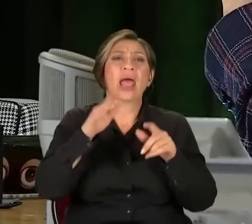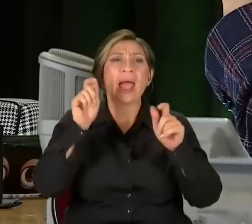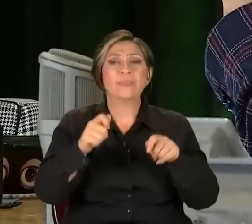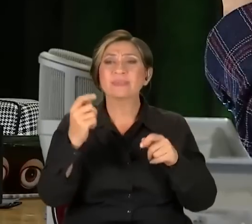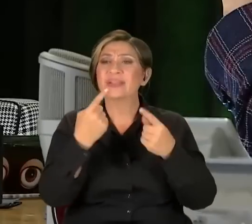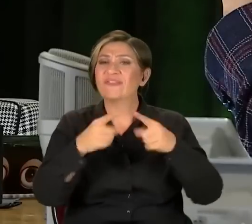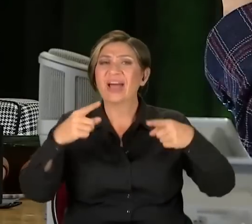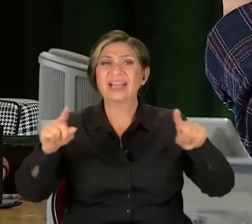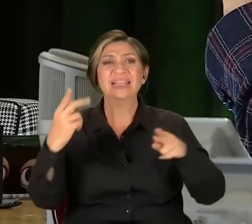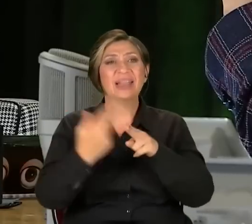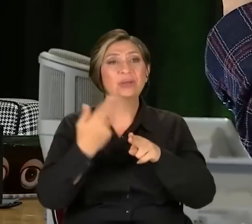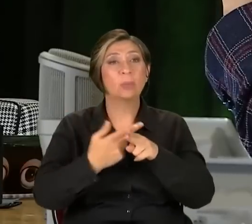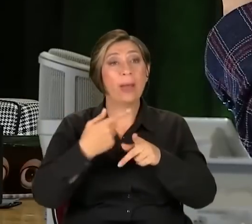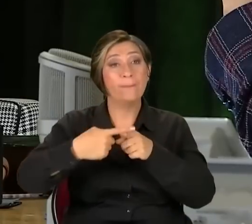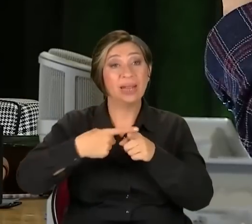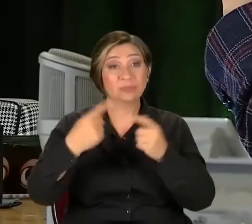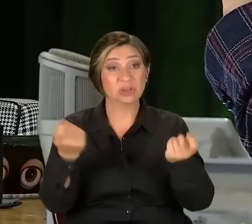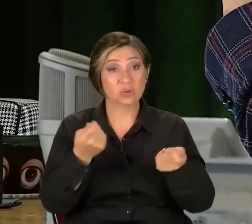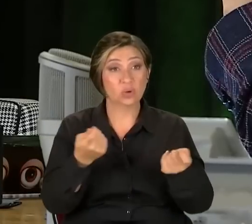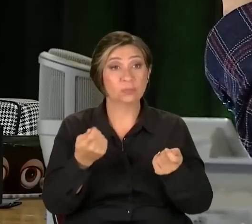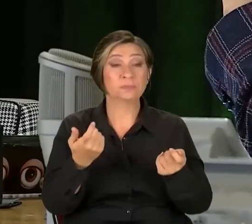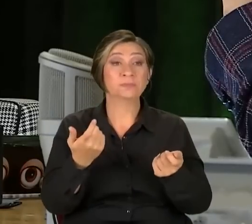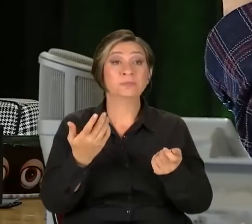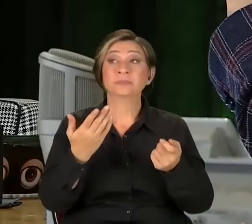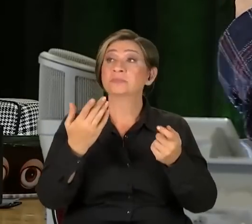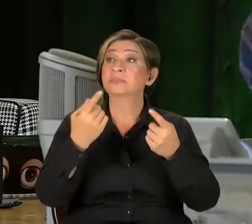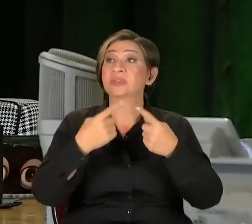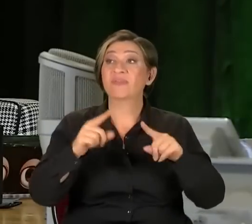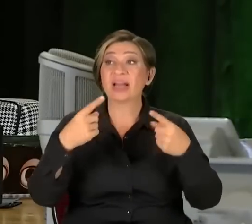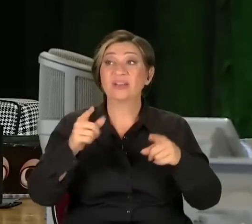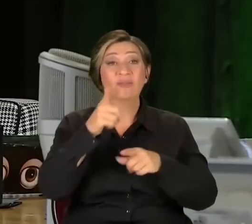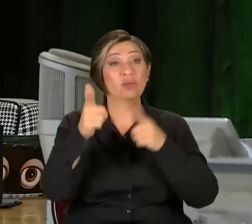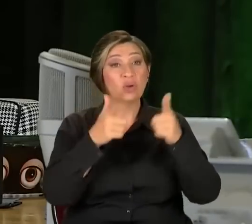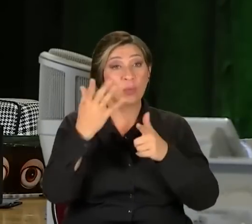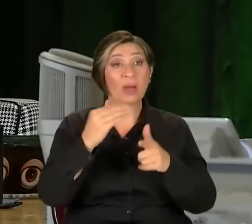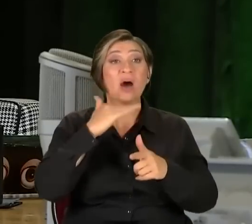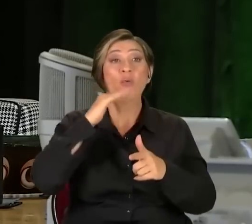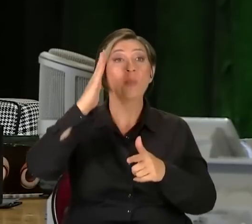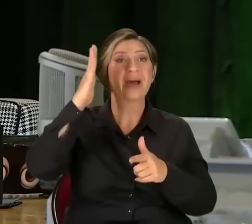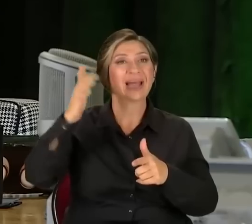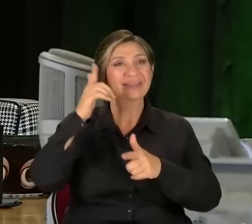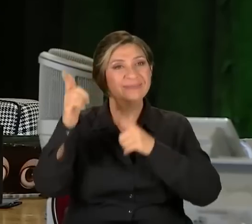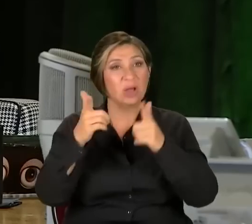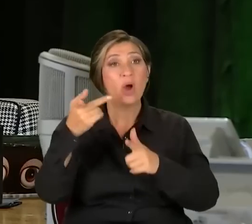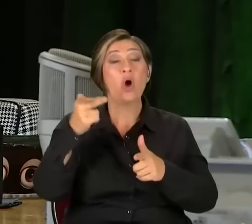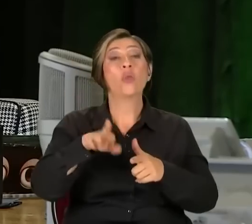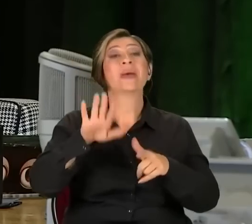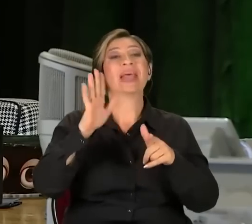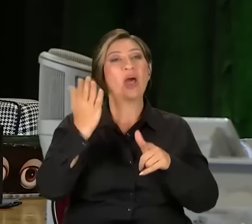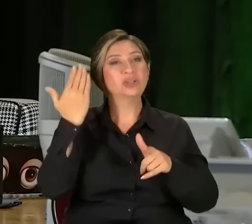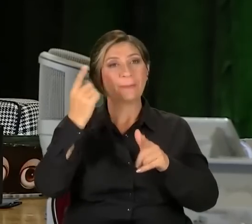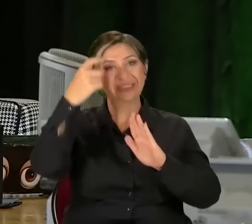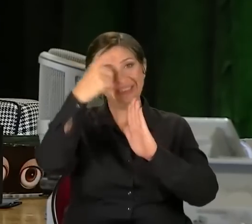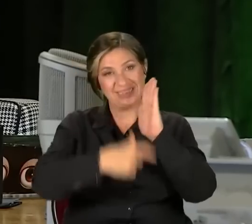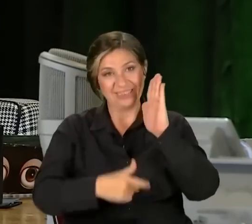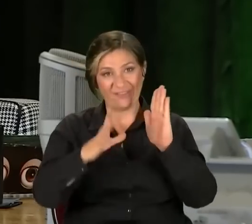değişik tecrübeleri paylaşmaya çalışıyorum. İşte farklı challenge videolarım olduğu gibi işte yurt dışını gezdiğim, işte ölmeden önce yapılacak şeyler adında